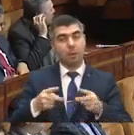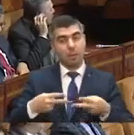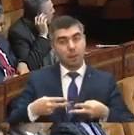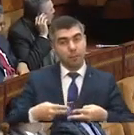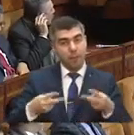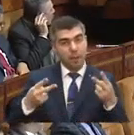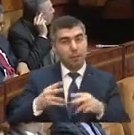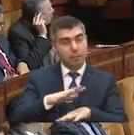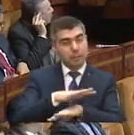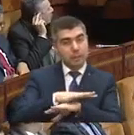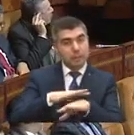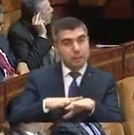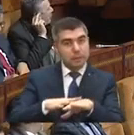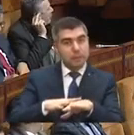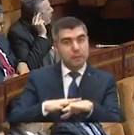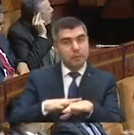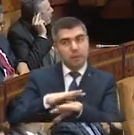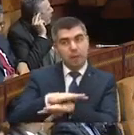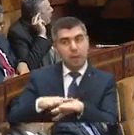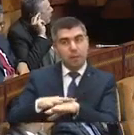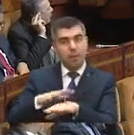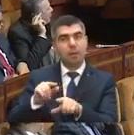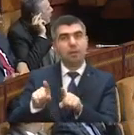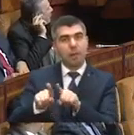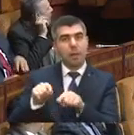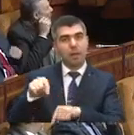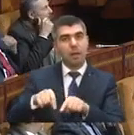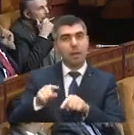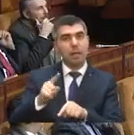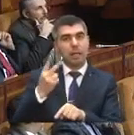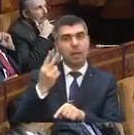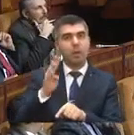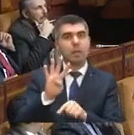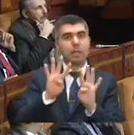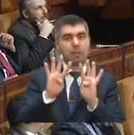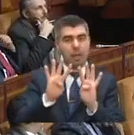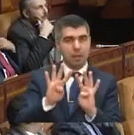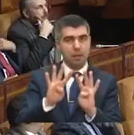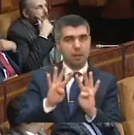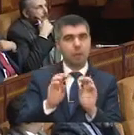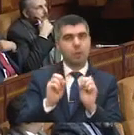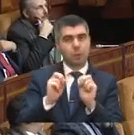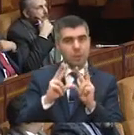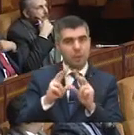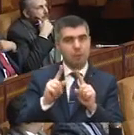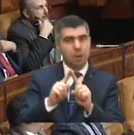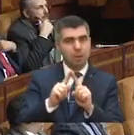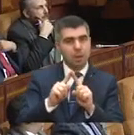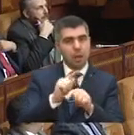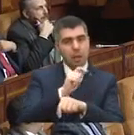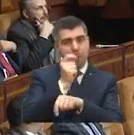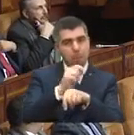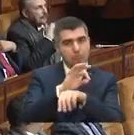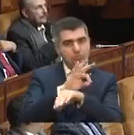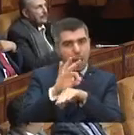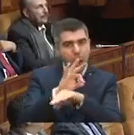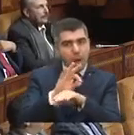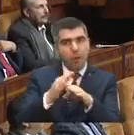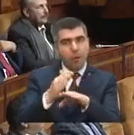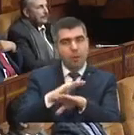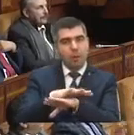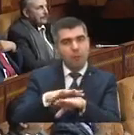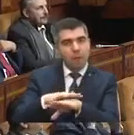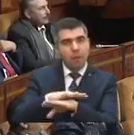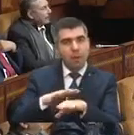للجهات على الماده 82 سندات هذا الاختصاص ديال النقل، تصاميم النقل والنقل بين الجماعات في